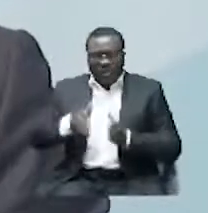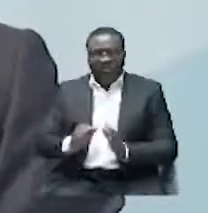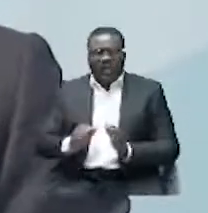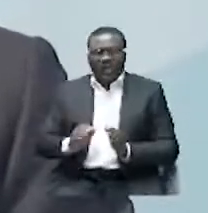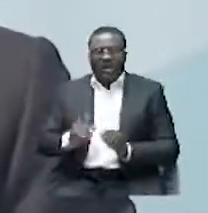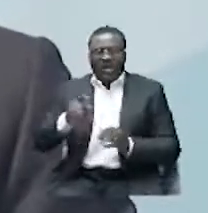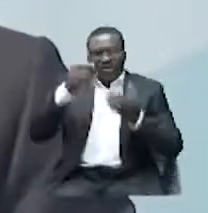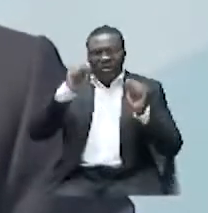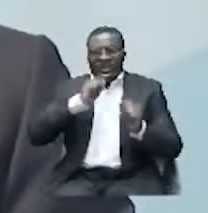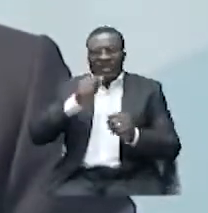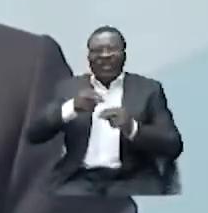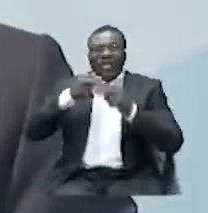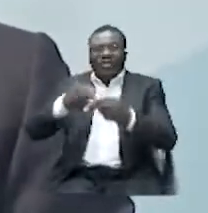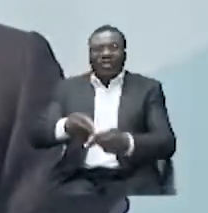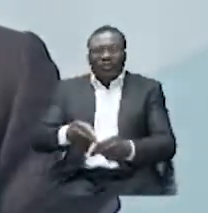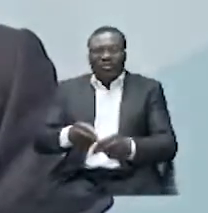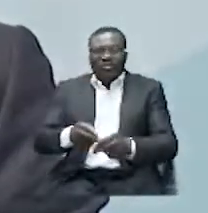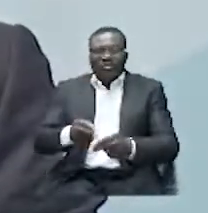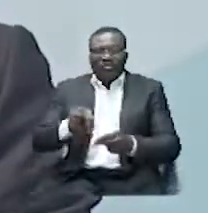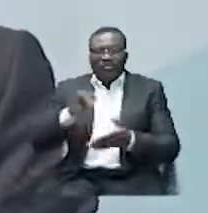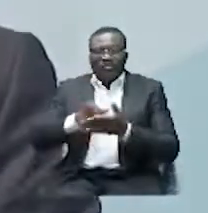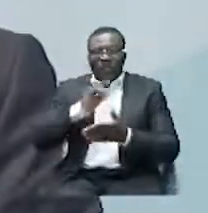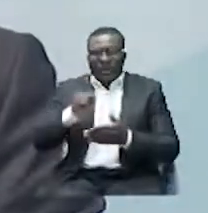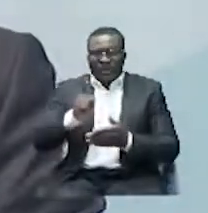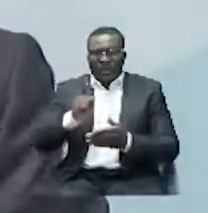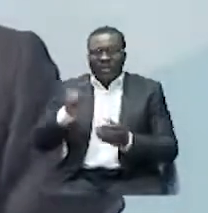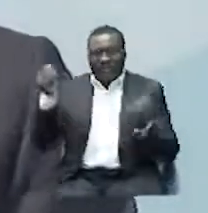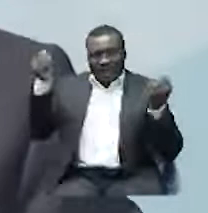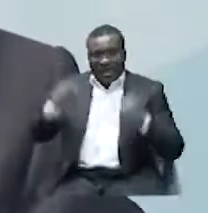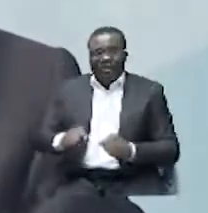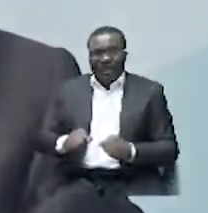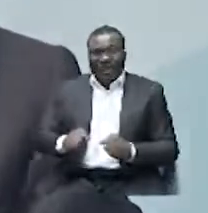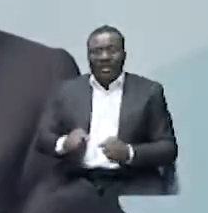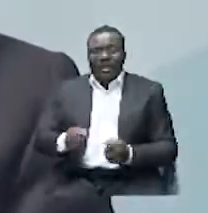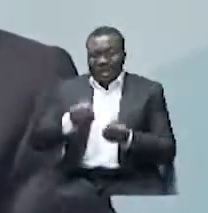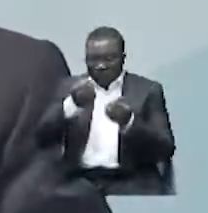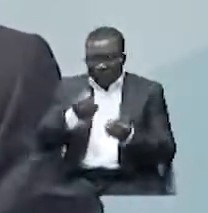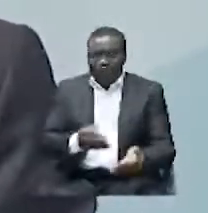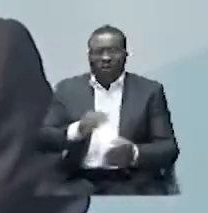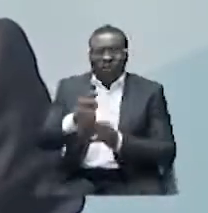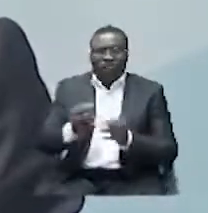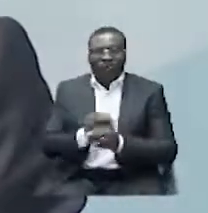d'être réélu, c'est sa capacité à soumettre tout le monde. Quand tous les